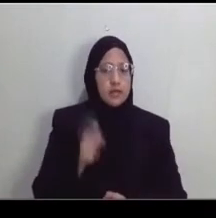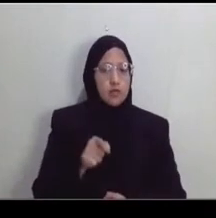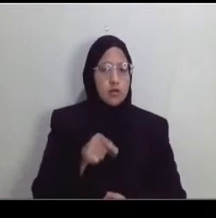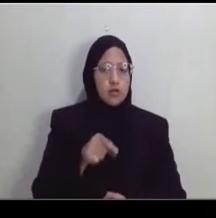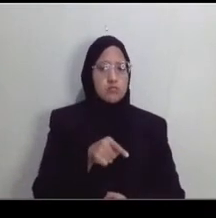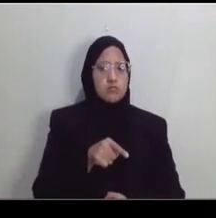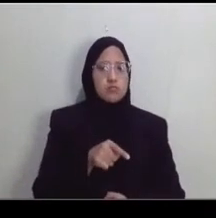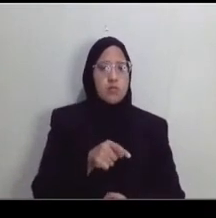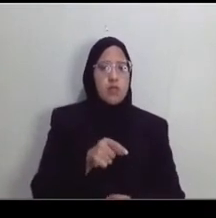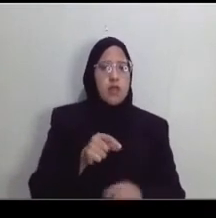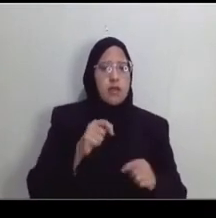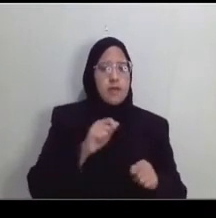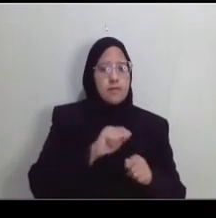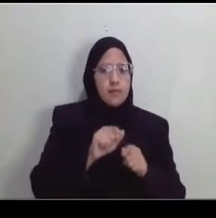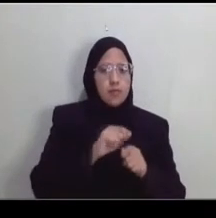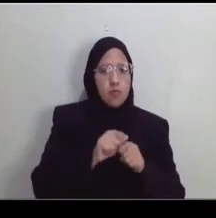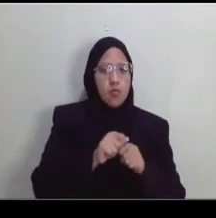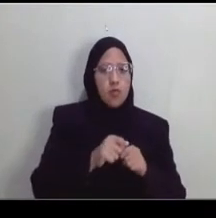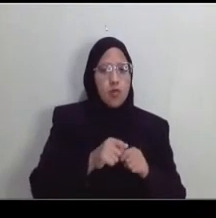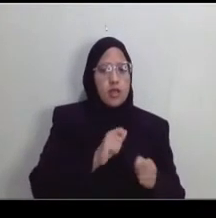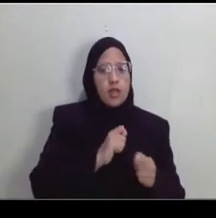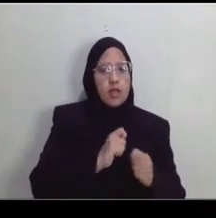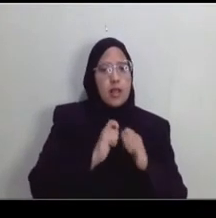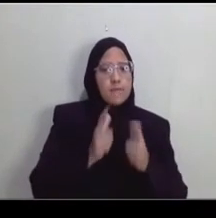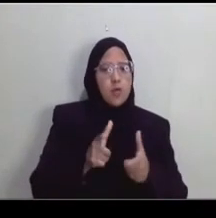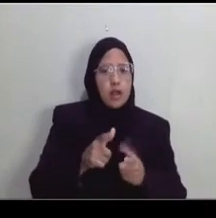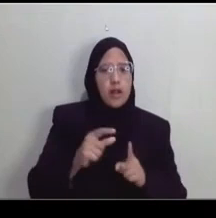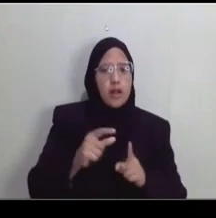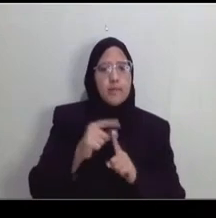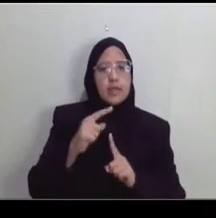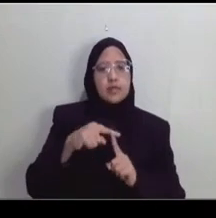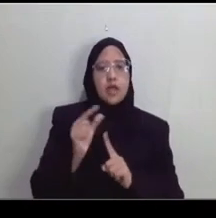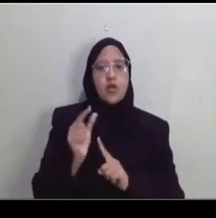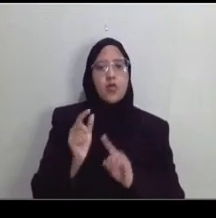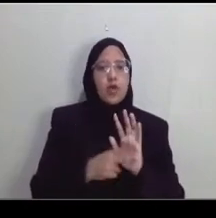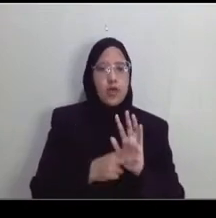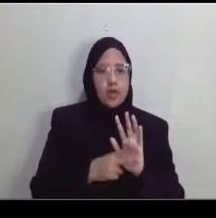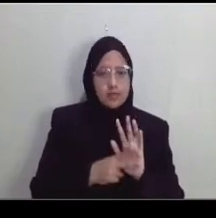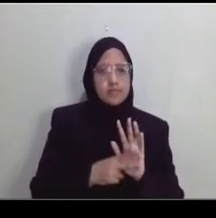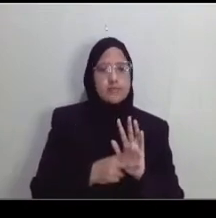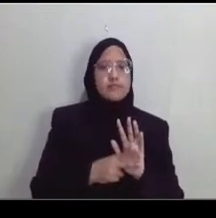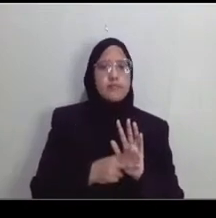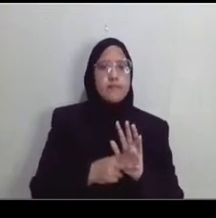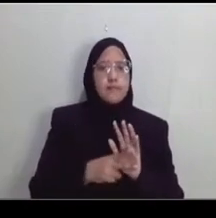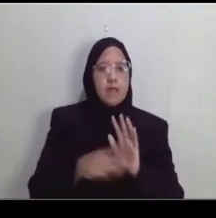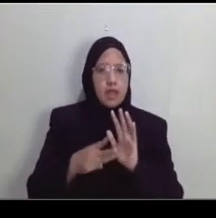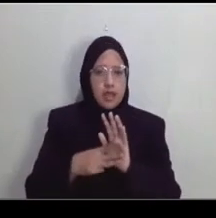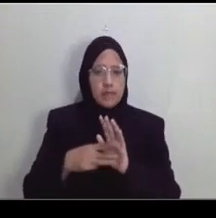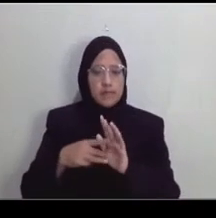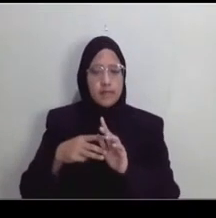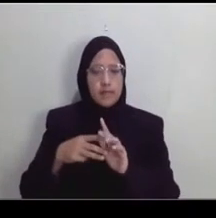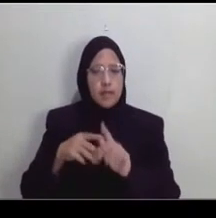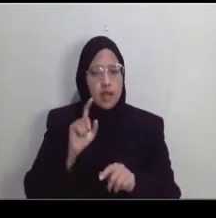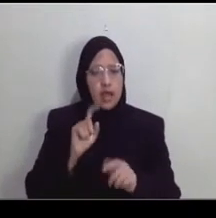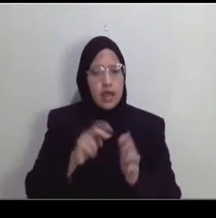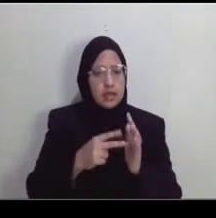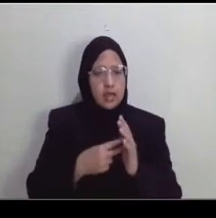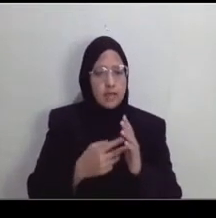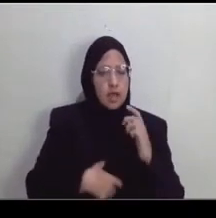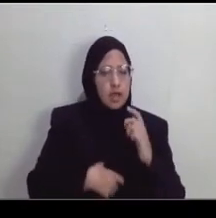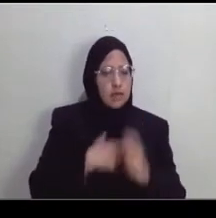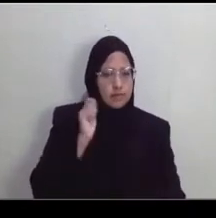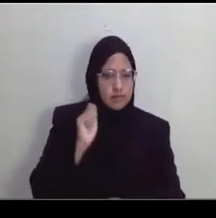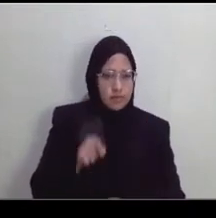bagi majelis kehormatan merupakan fakta yang memperkuat penilaian bahwa Hakim terlapor tidak dapat menerima putusan majelis